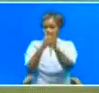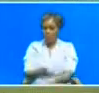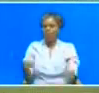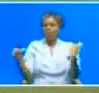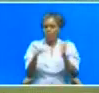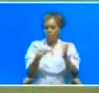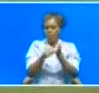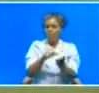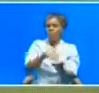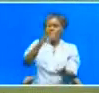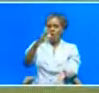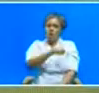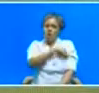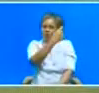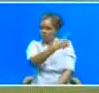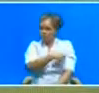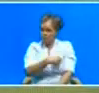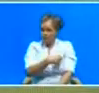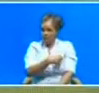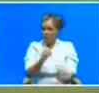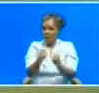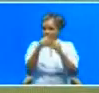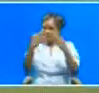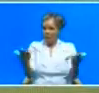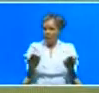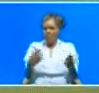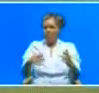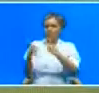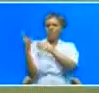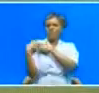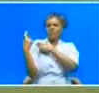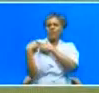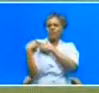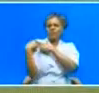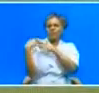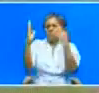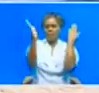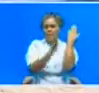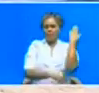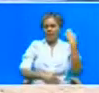matatizo mengi yanayokumba hospitali hiyo yanatokana na usimamizi mbaya.